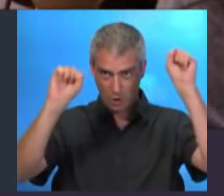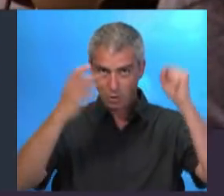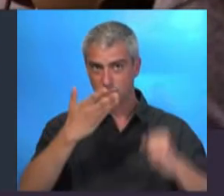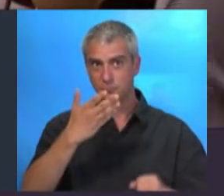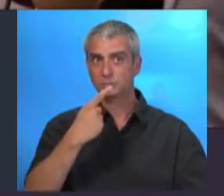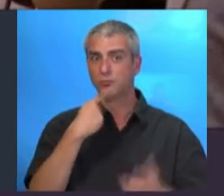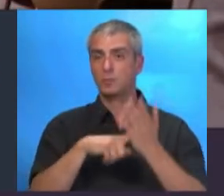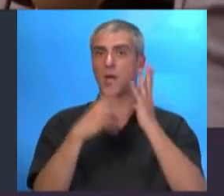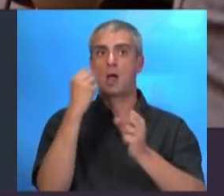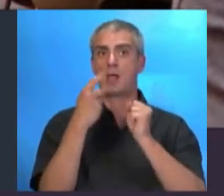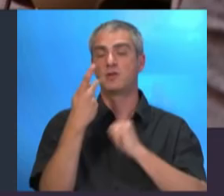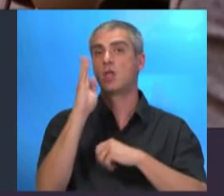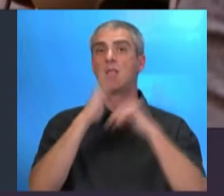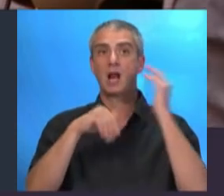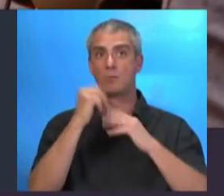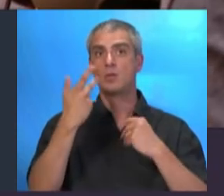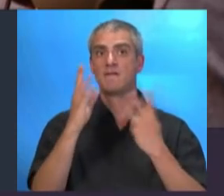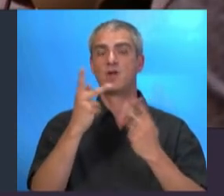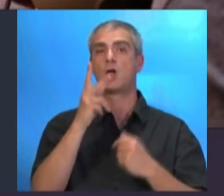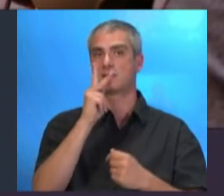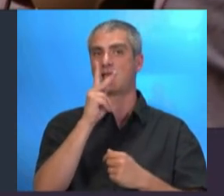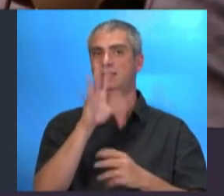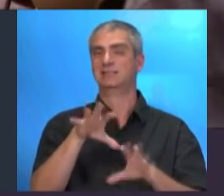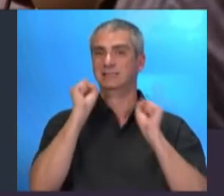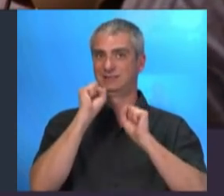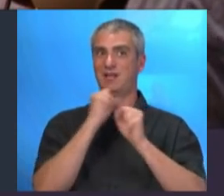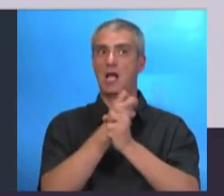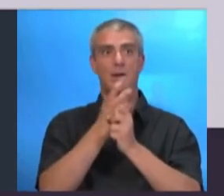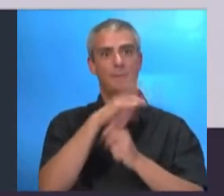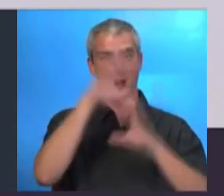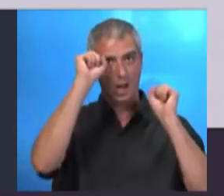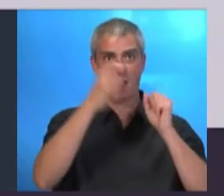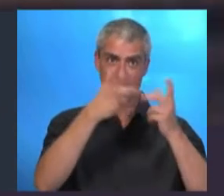למשל חלב שיש בו יותר חלבון ויותר קלציום, עם ספיגה יותר טובה מאשר חלב פרה.